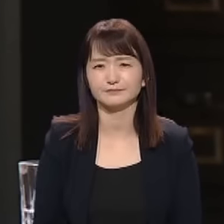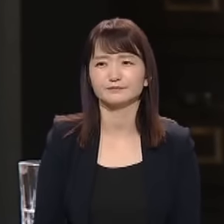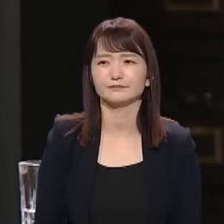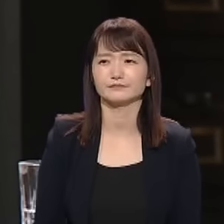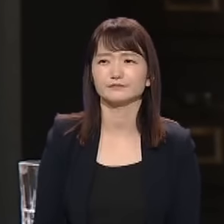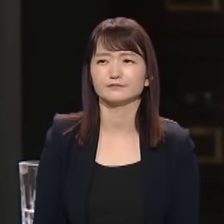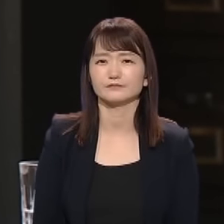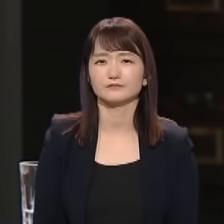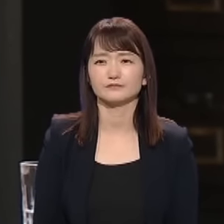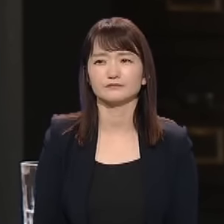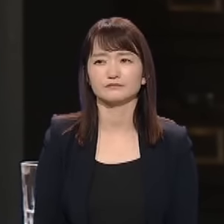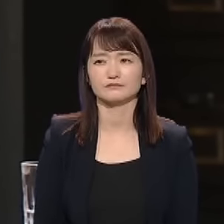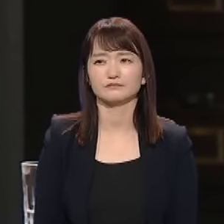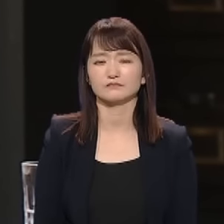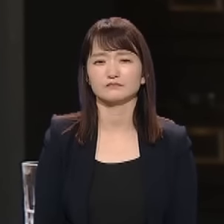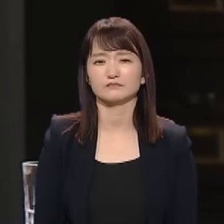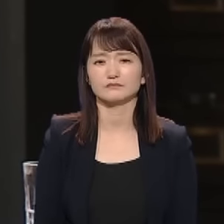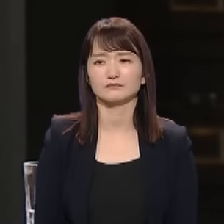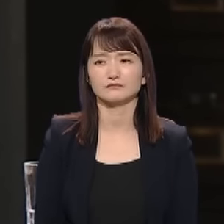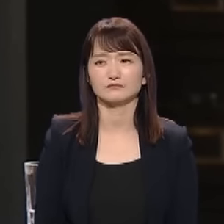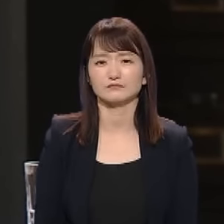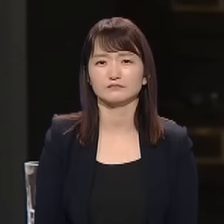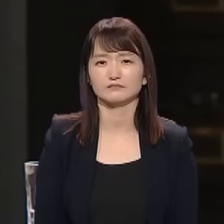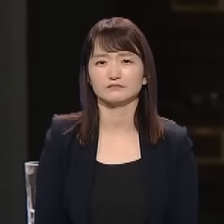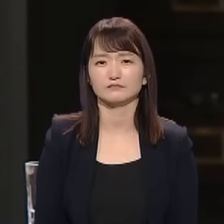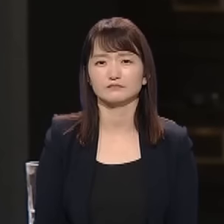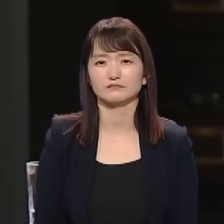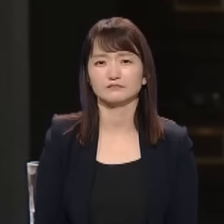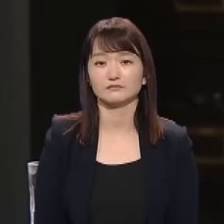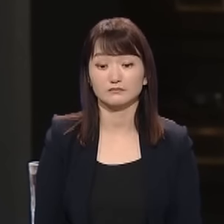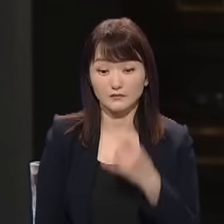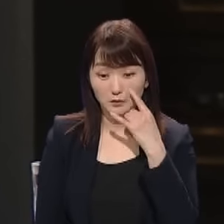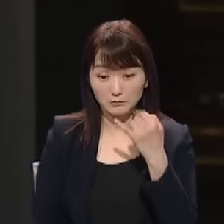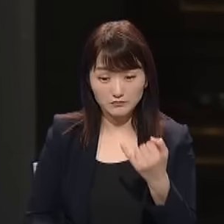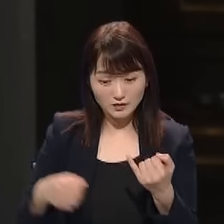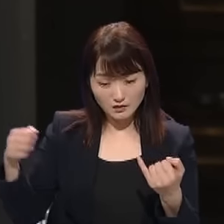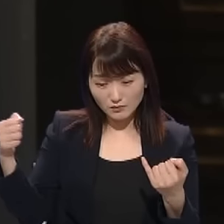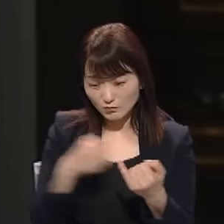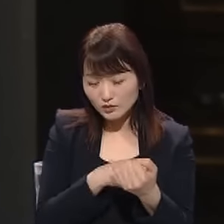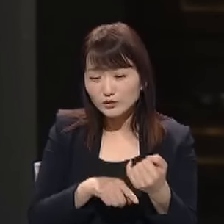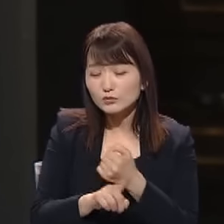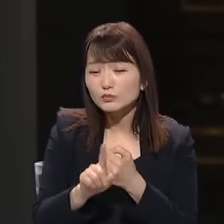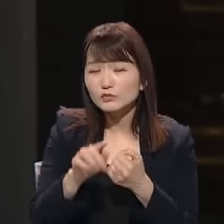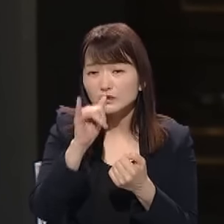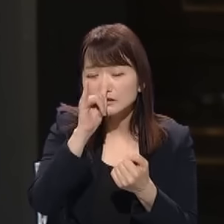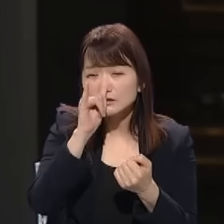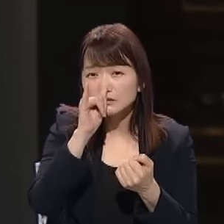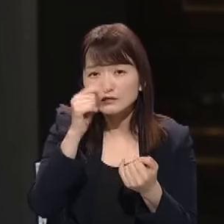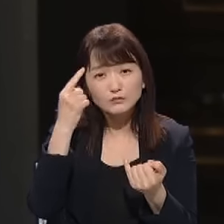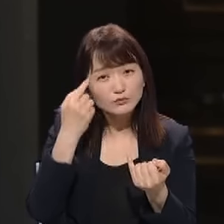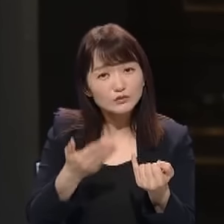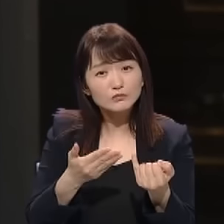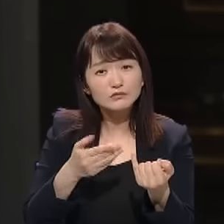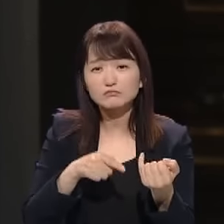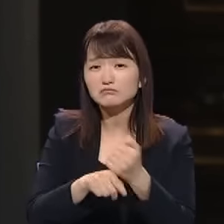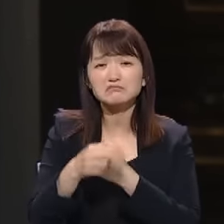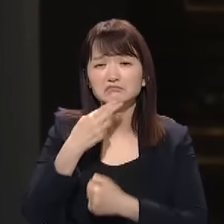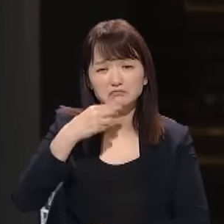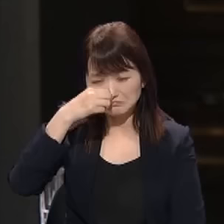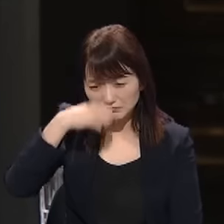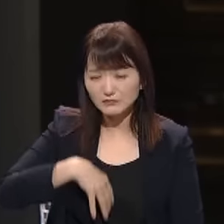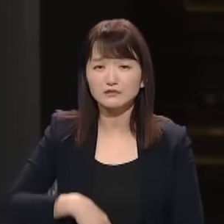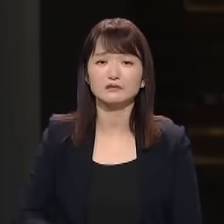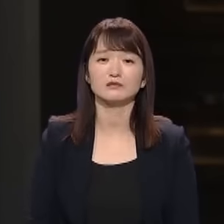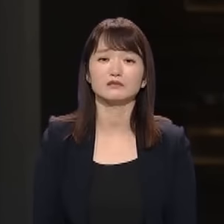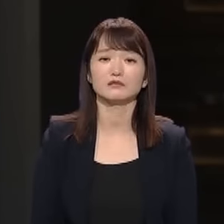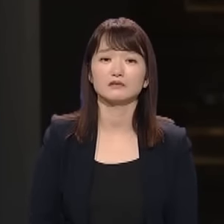왜 때렸는지도 뭐 폭행에 무슨 이유가 있겠냐마는 그래도 물어봤죠. 이유가 없었습니다. 그냥 때렸답니다.